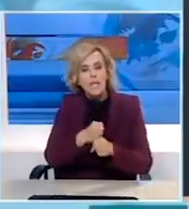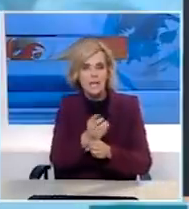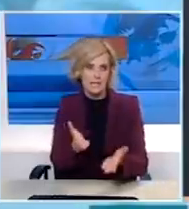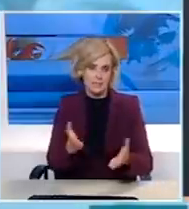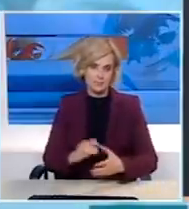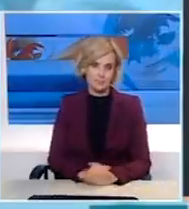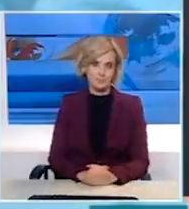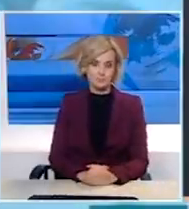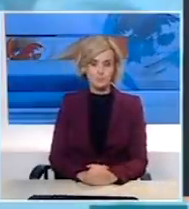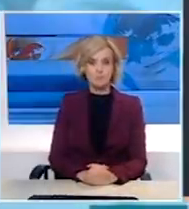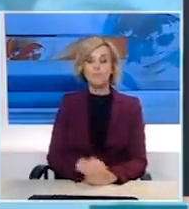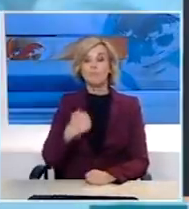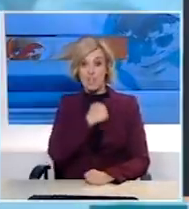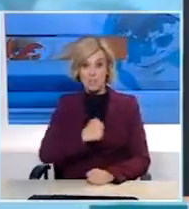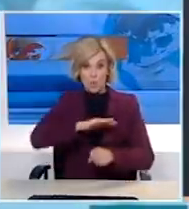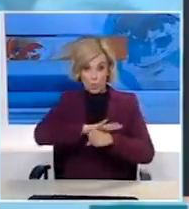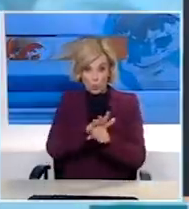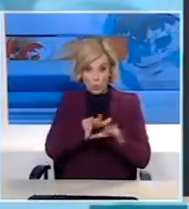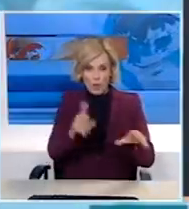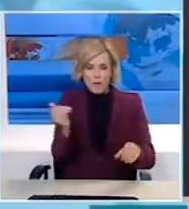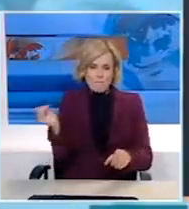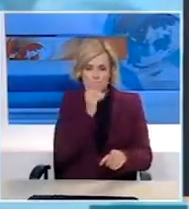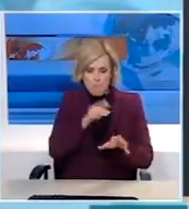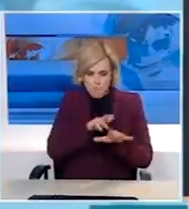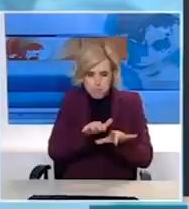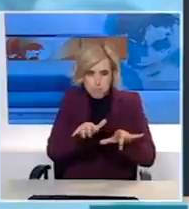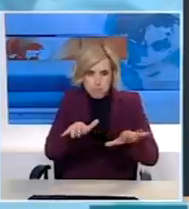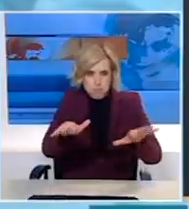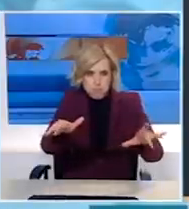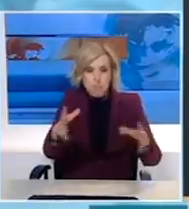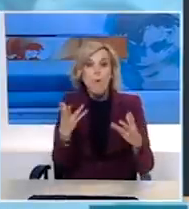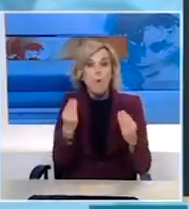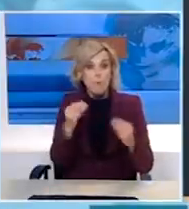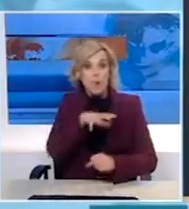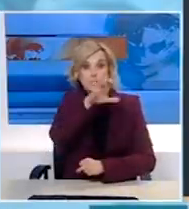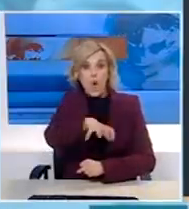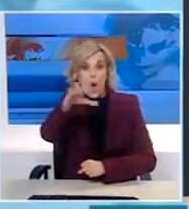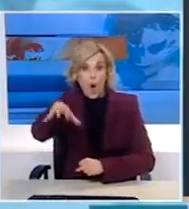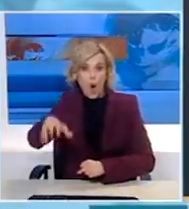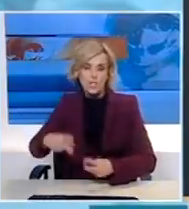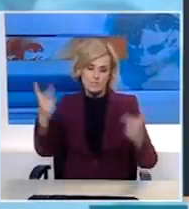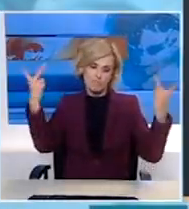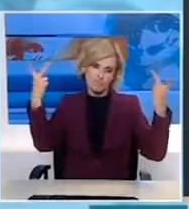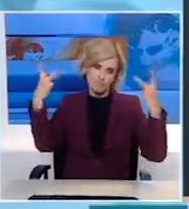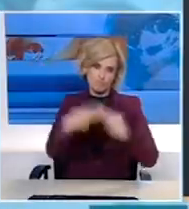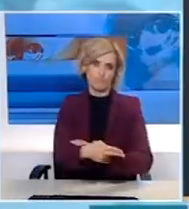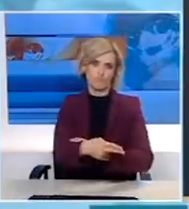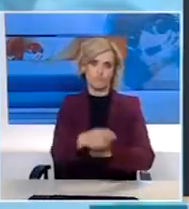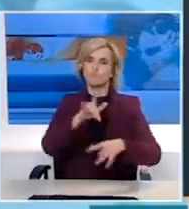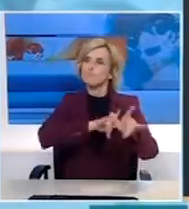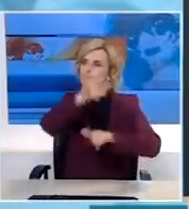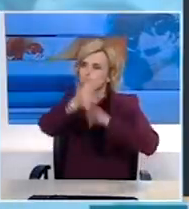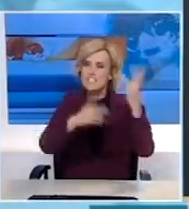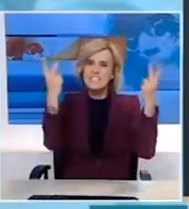Ο ιός διασπείρεται τόσο γρήγορα που αρκετές ευρωπαϊκές χώρες έχουν διακόψει την ιχνηλάτιση επαφών λόγω της διασποράς του ιού. Μια δράση που με